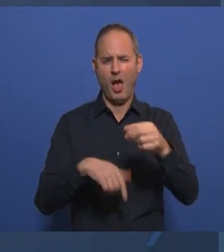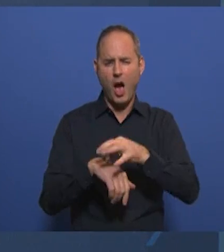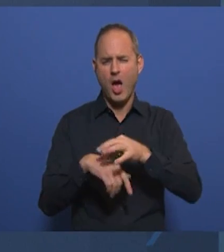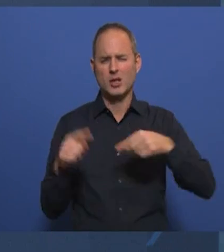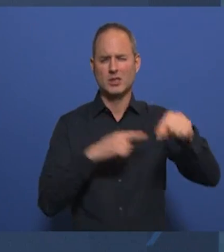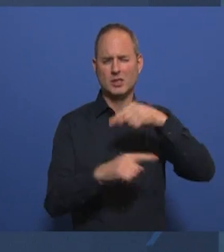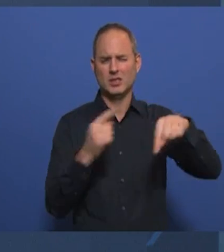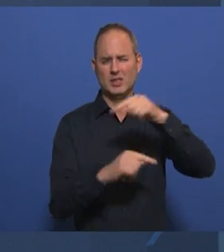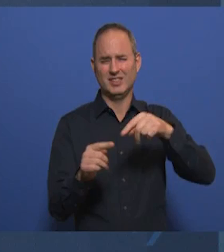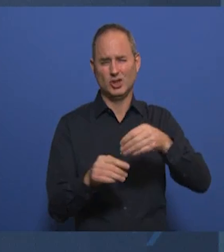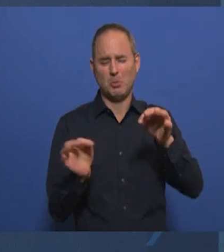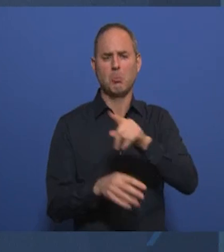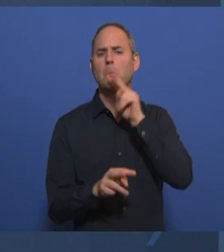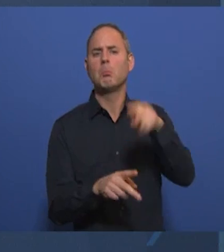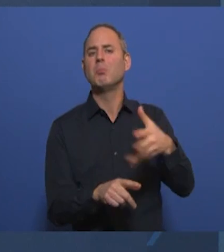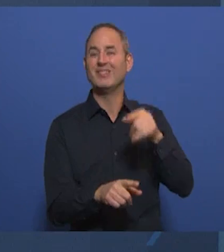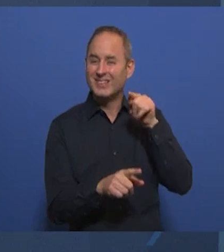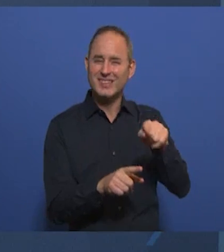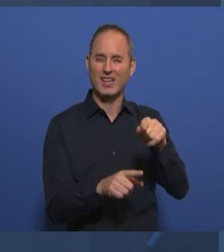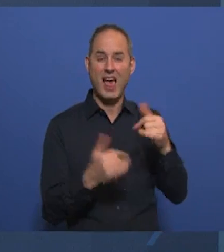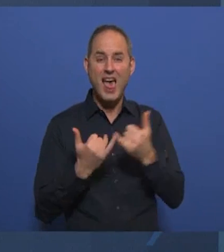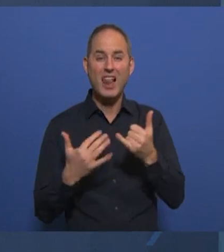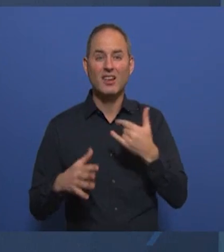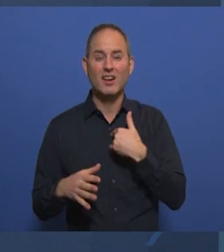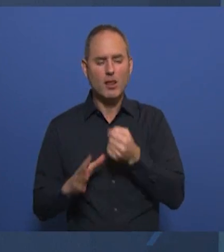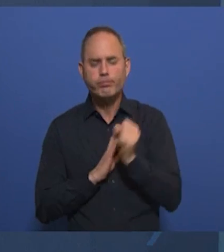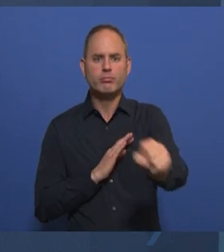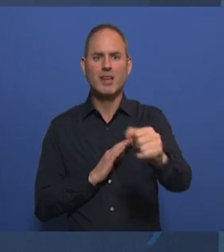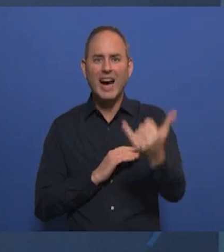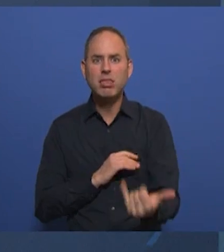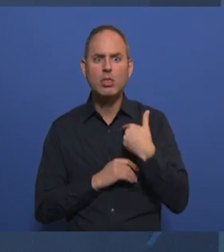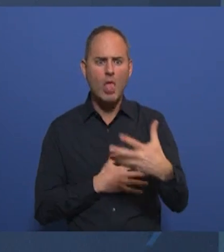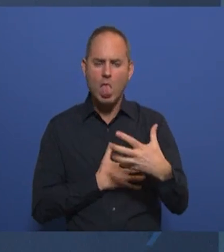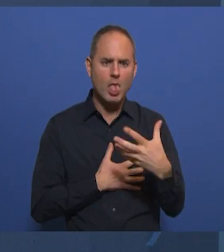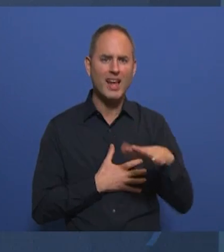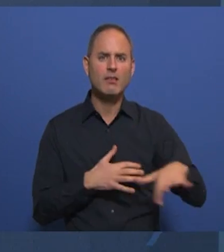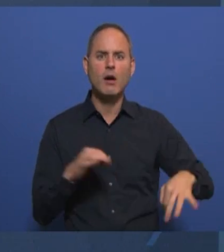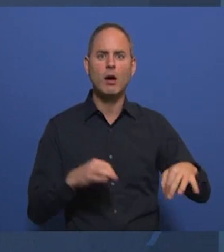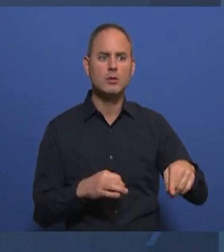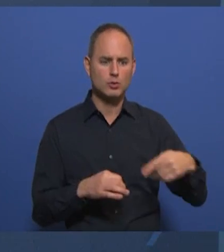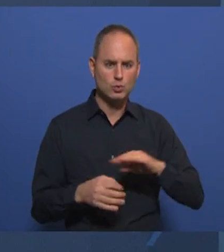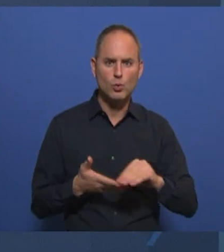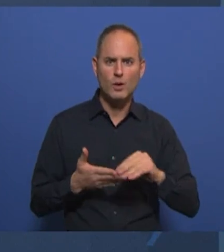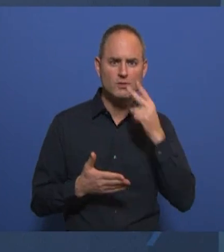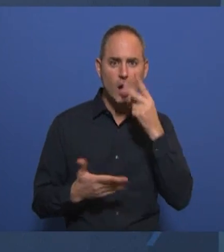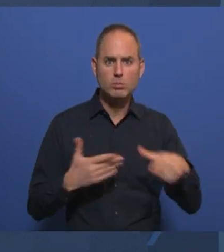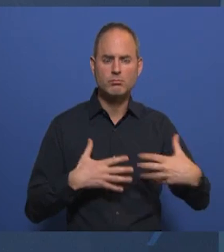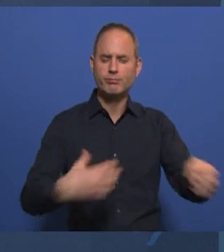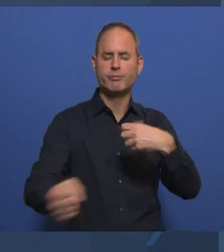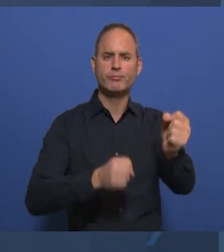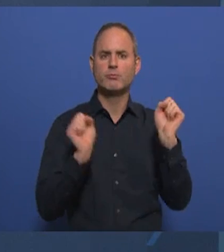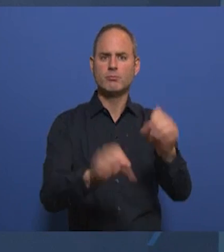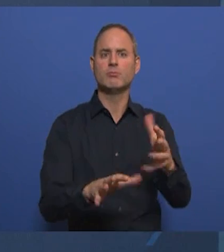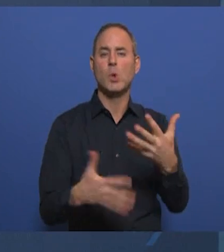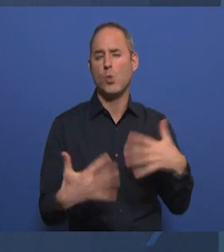die Eltern, die sich Sorgen machen, ob sie ihre Kinder mit einem guten Gefühl in die Kita, in die Schule schicken können, auch die Menschen im Handel, in der Gastronomie,